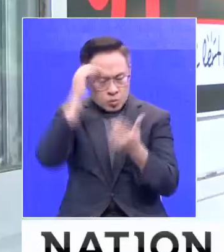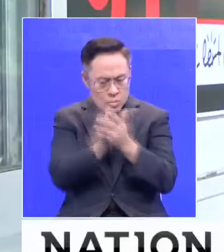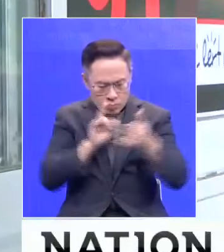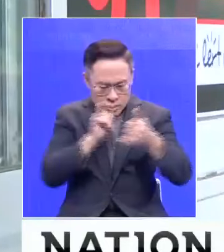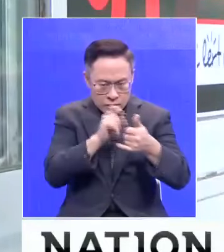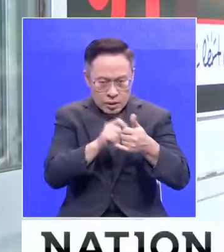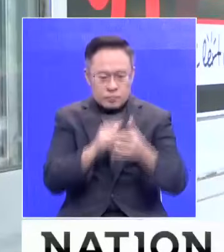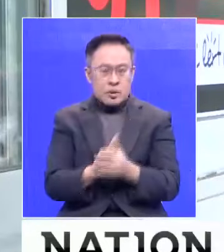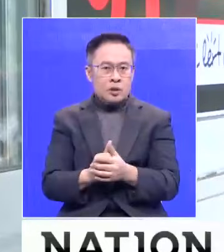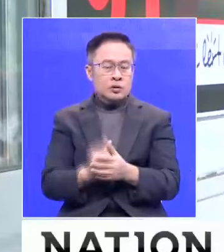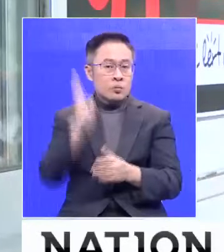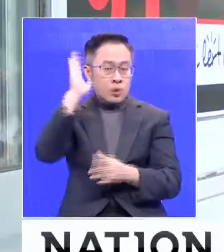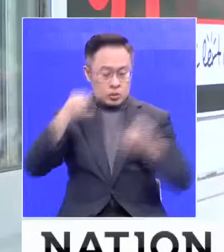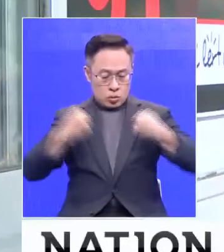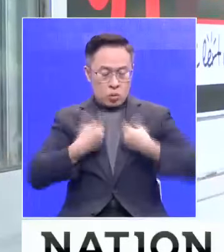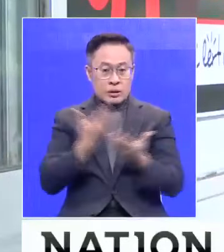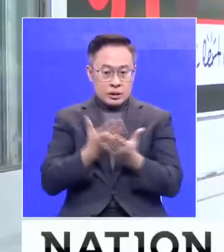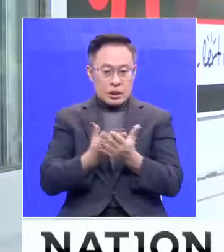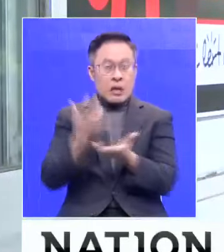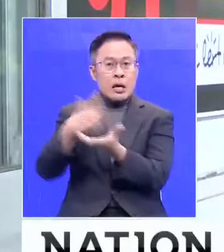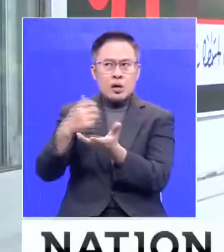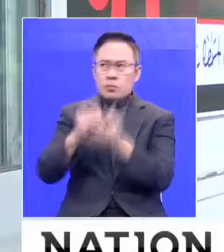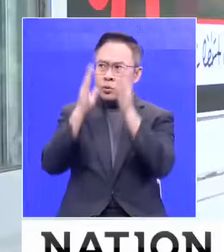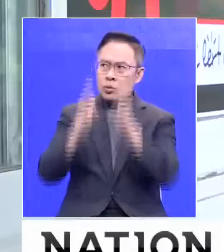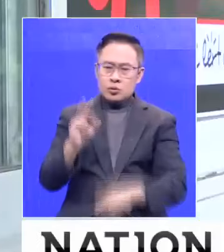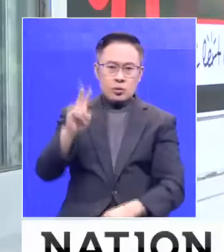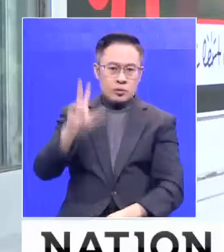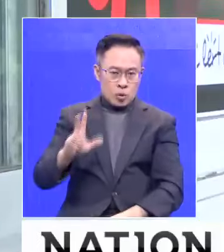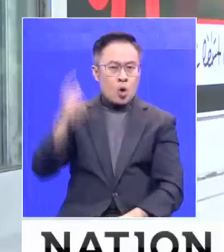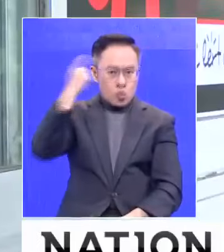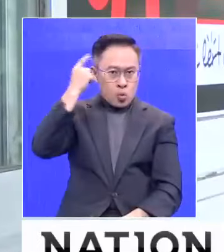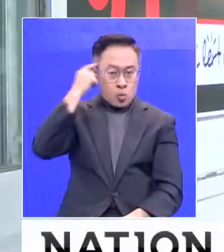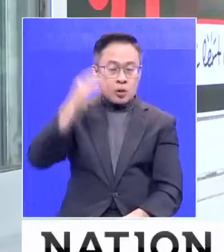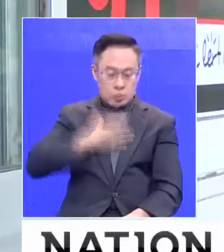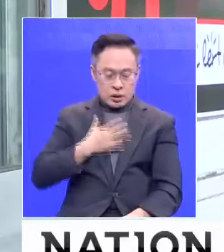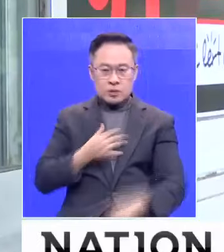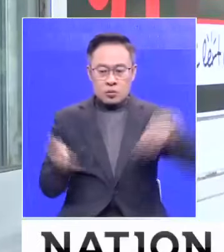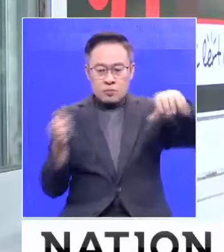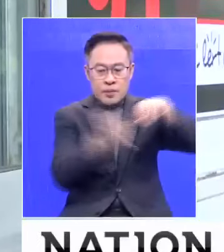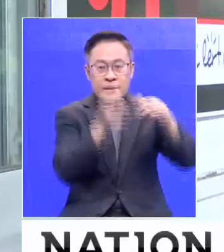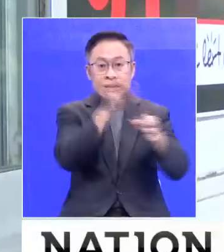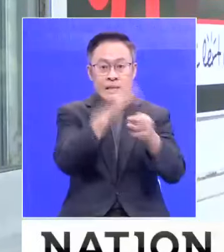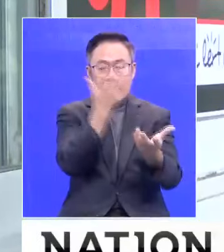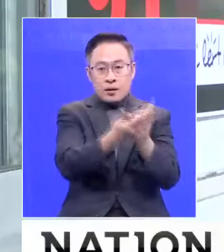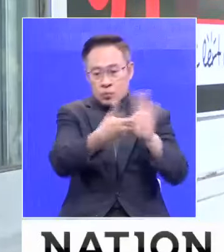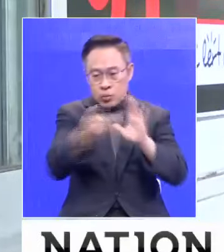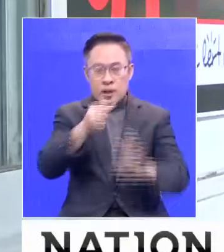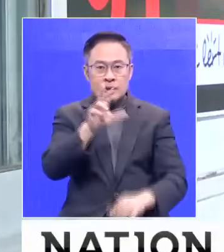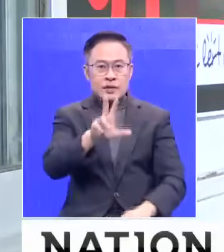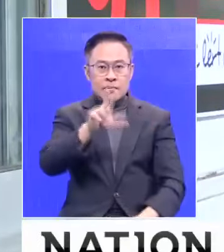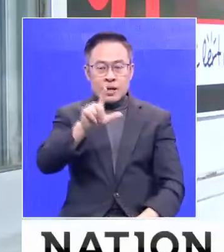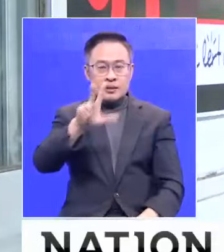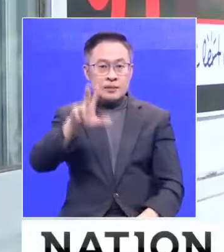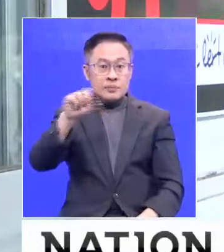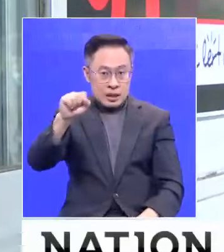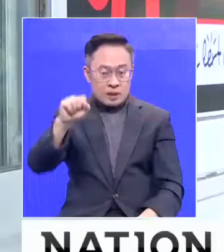การนะคะว่ามีประมาณสัก 2-3 คนที่รู้ว่าเมื่อวานนี้จะมีการไปกดเงินสดออกมา 3.3 ล้านบา